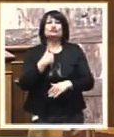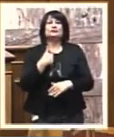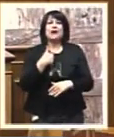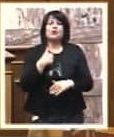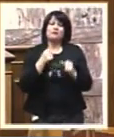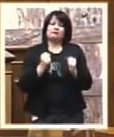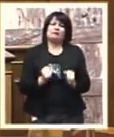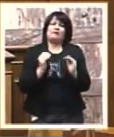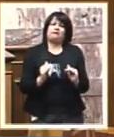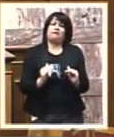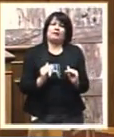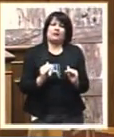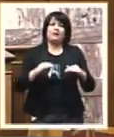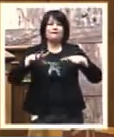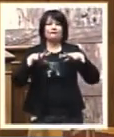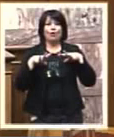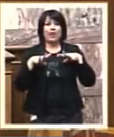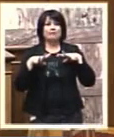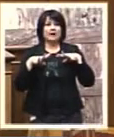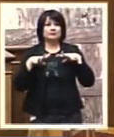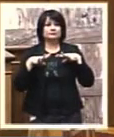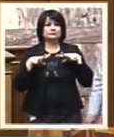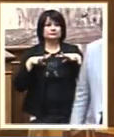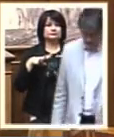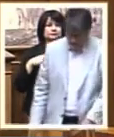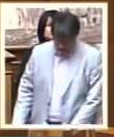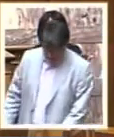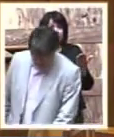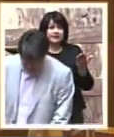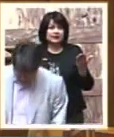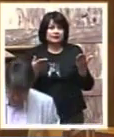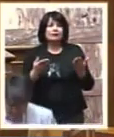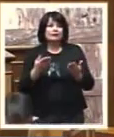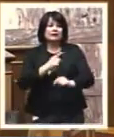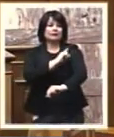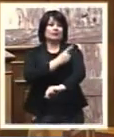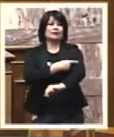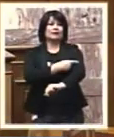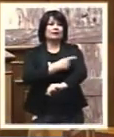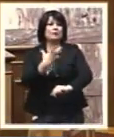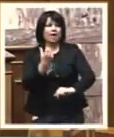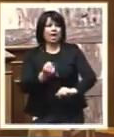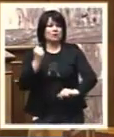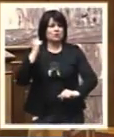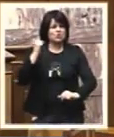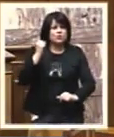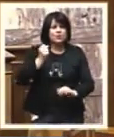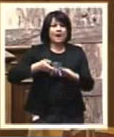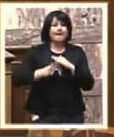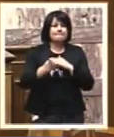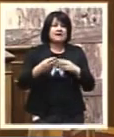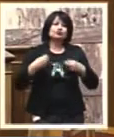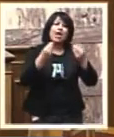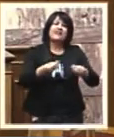ξεβολευτούμε. Και αυτό βοηθούσε εκείνους που πάντα είχαν ισχύ, πάντα είχαν μέσο για το μοίρασμα κάποιων